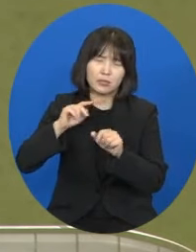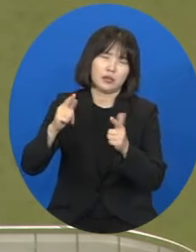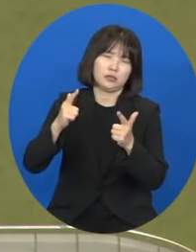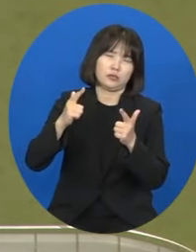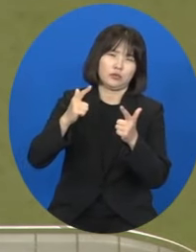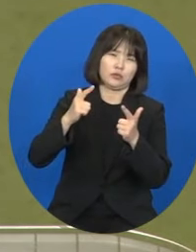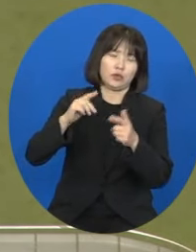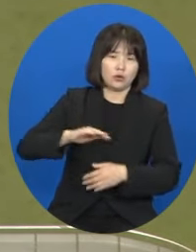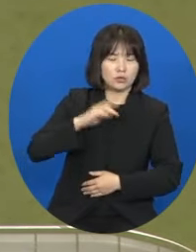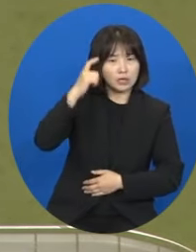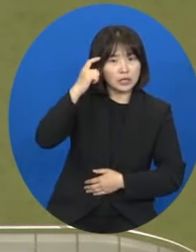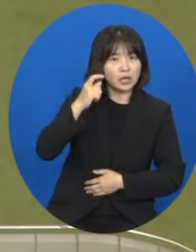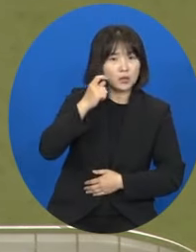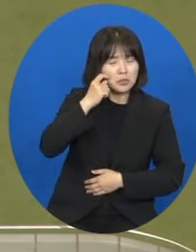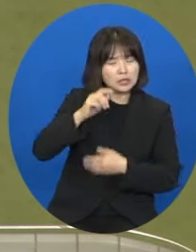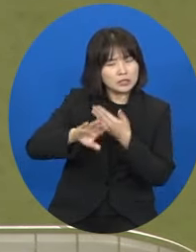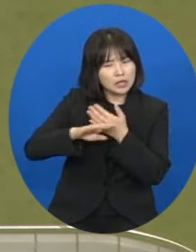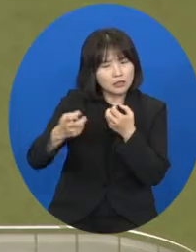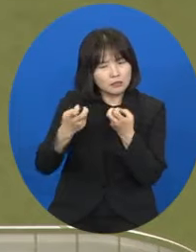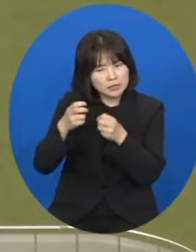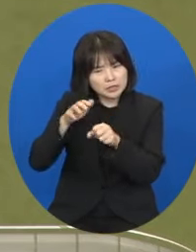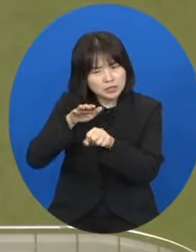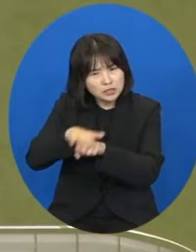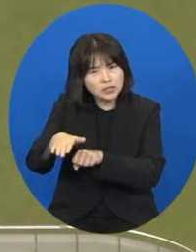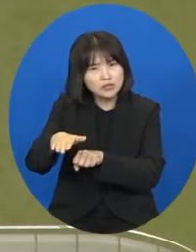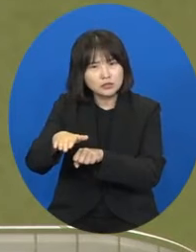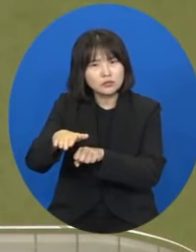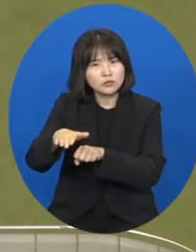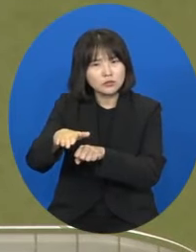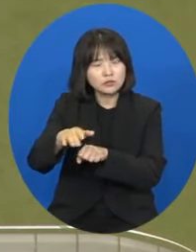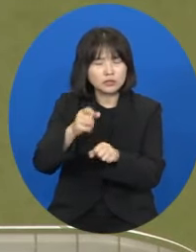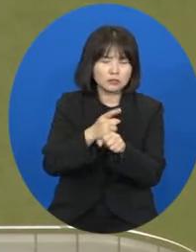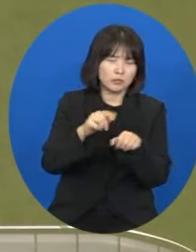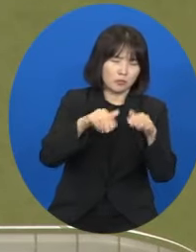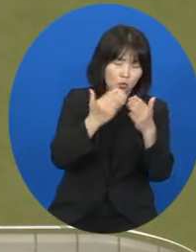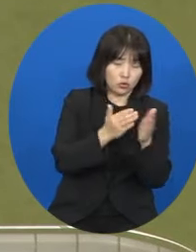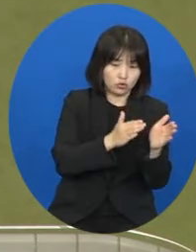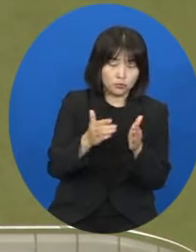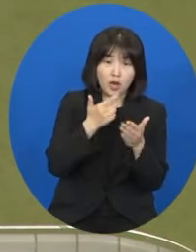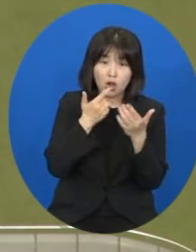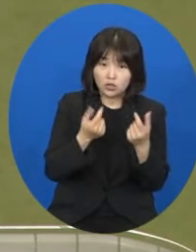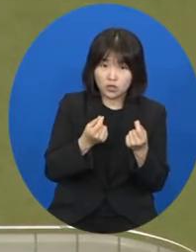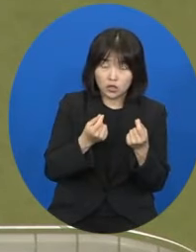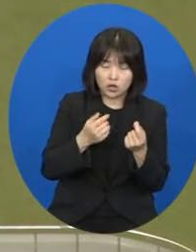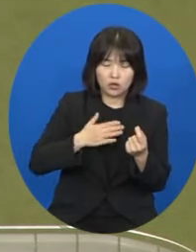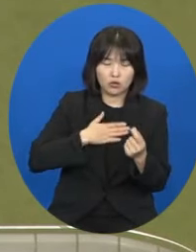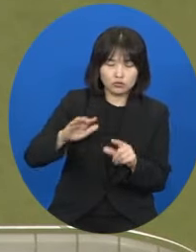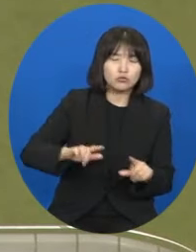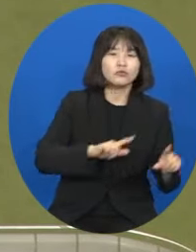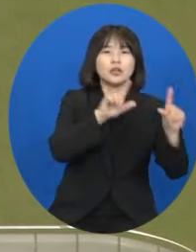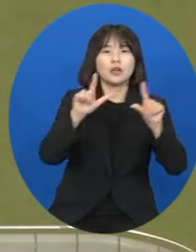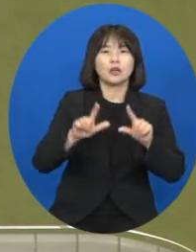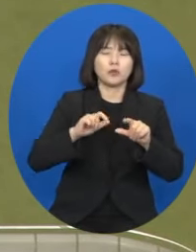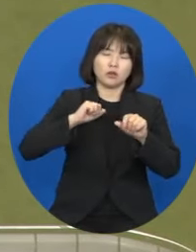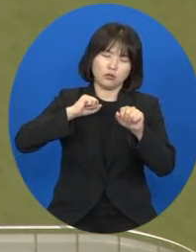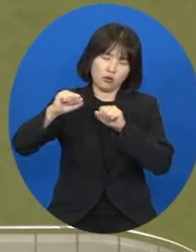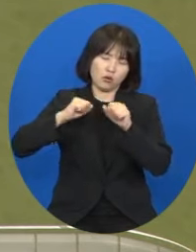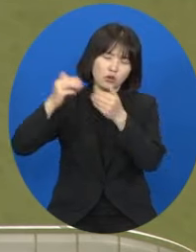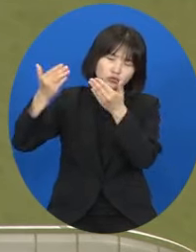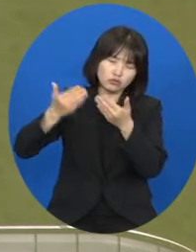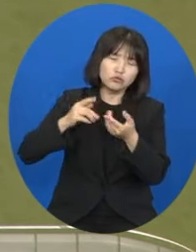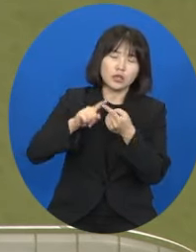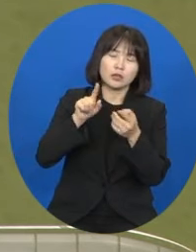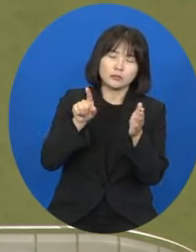우리가 생각하지 못한 다른 방식으로 이미 이 모든 것을 준비하셨던 것처럼 우리의 삶에도 그렇게 역사하고 계신 줄